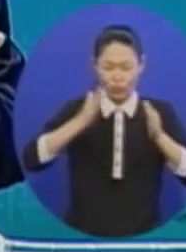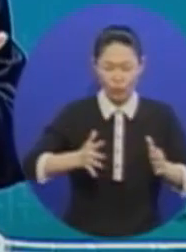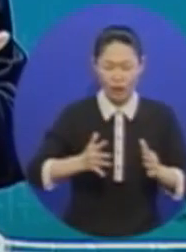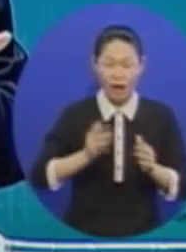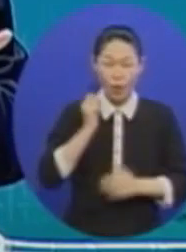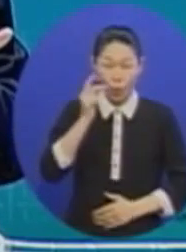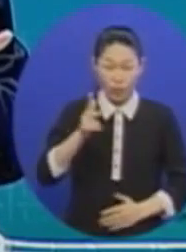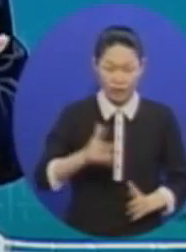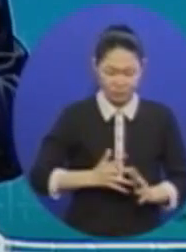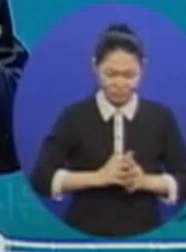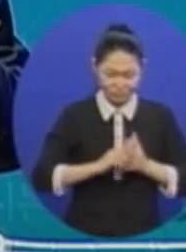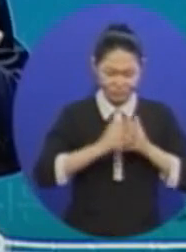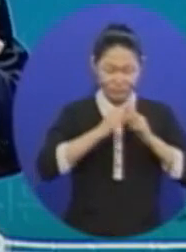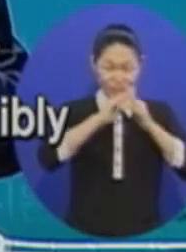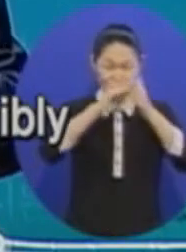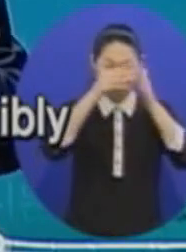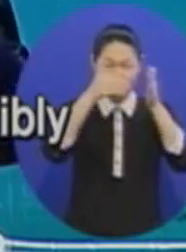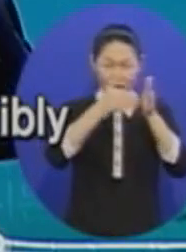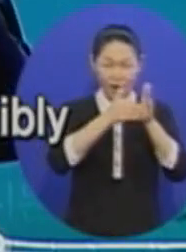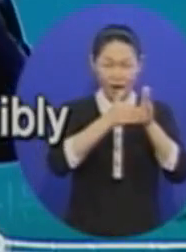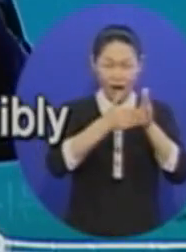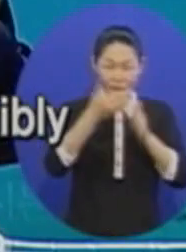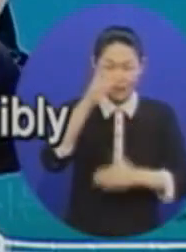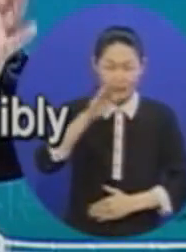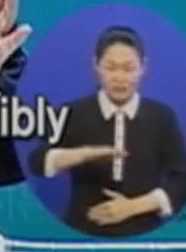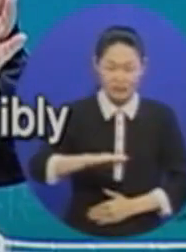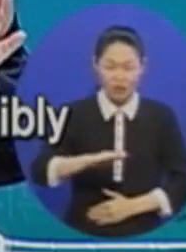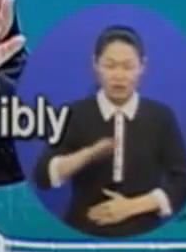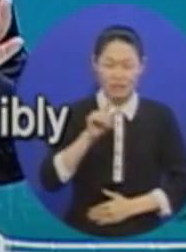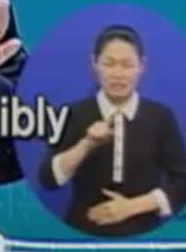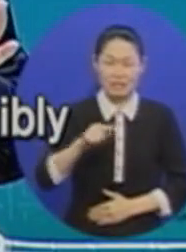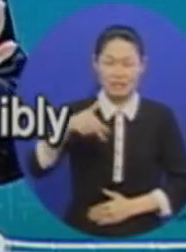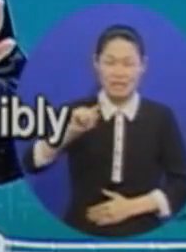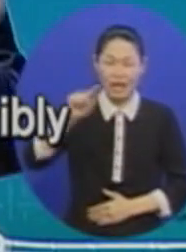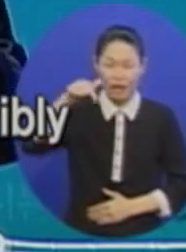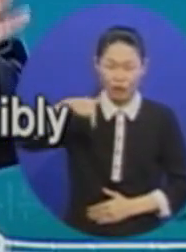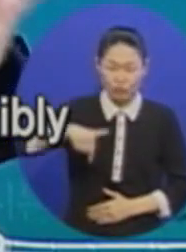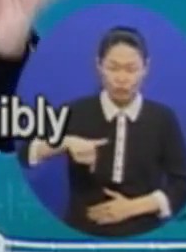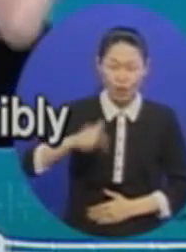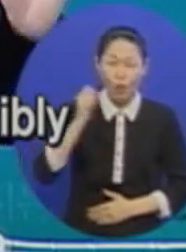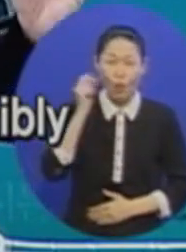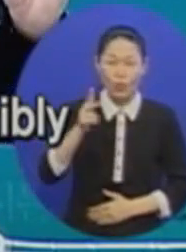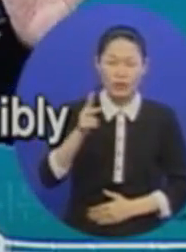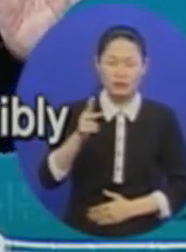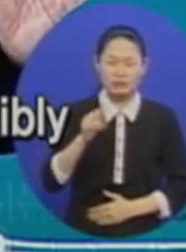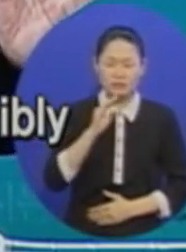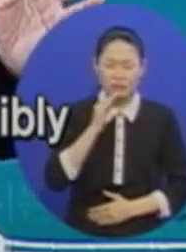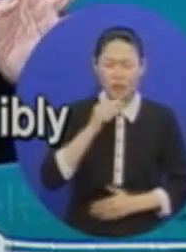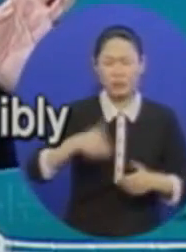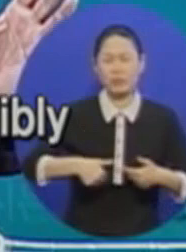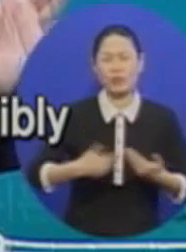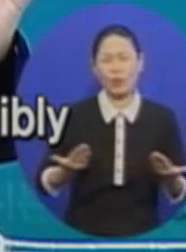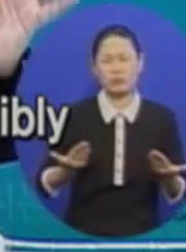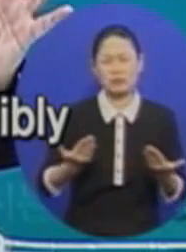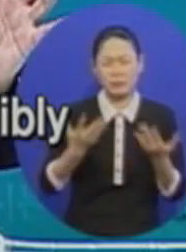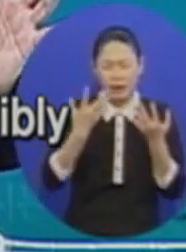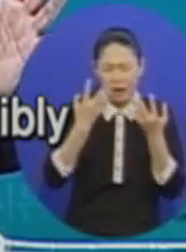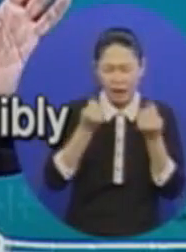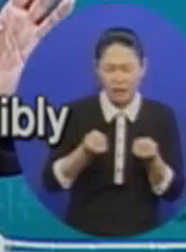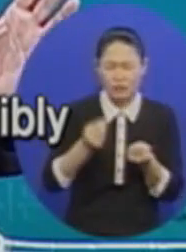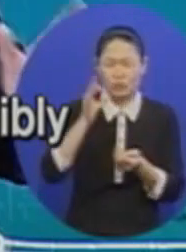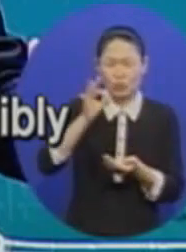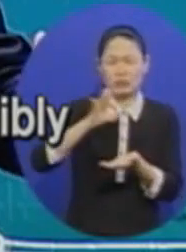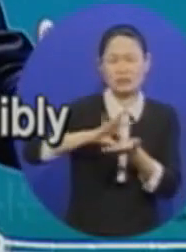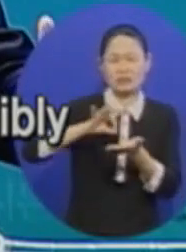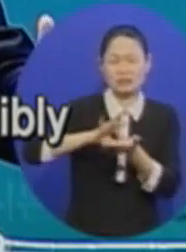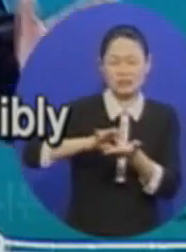지었습니다 그리고는 이 제국 호텔은 쓸데없이 도움 많이 들어간 건축물로서